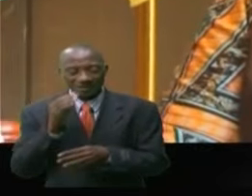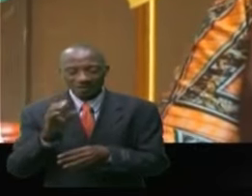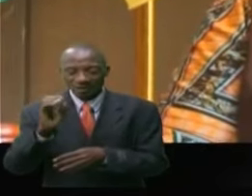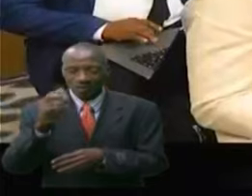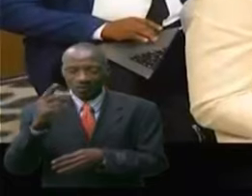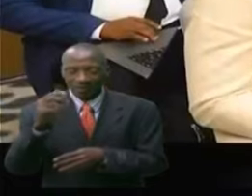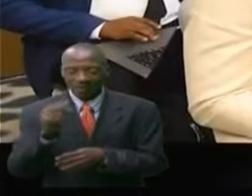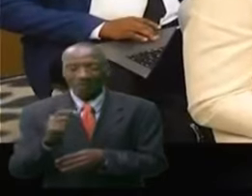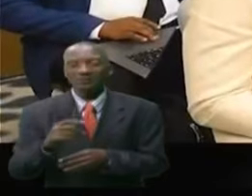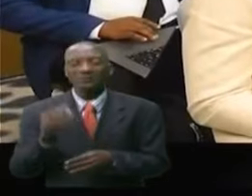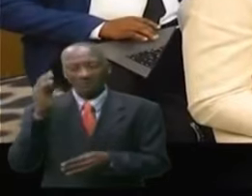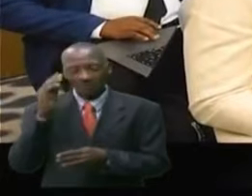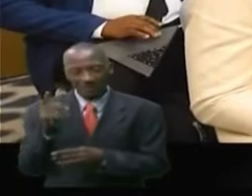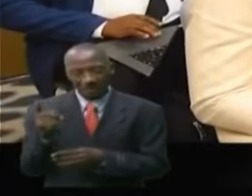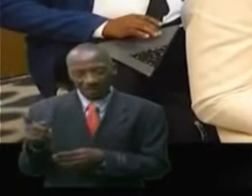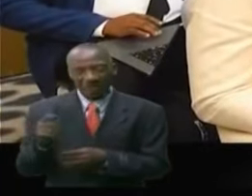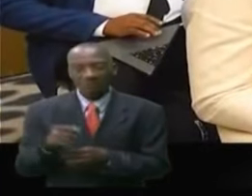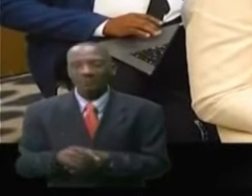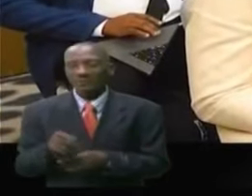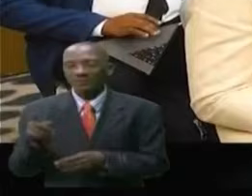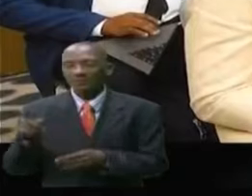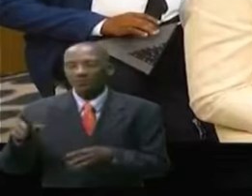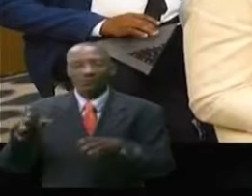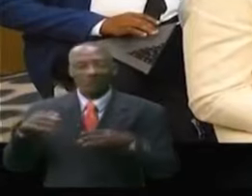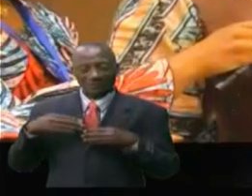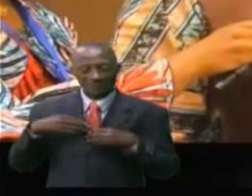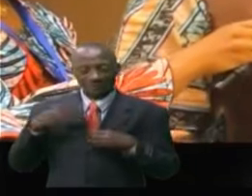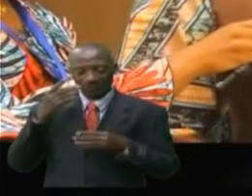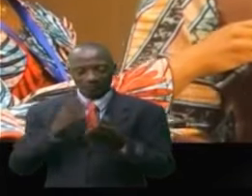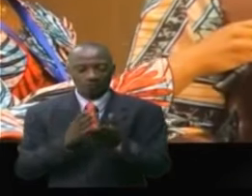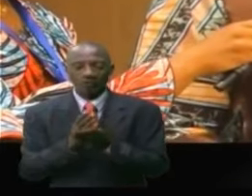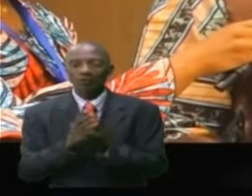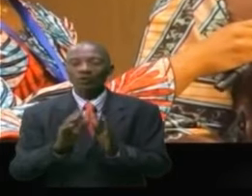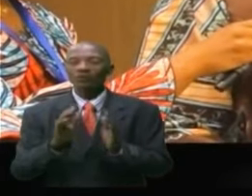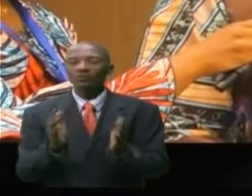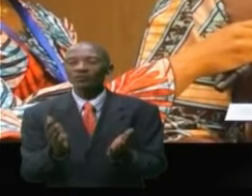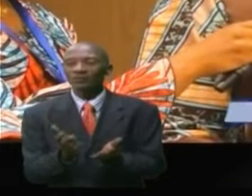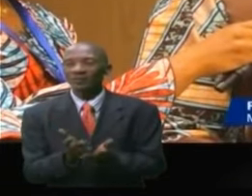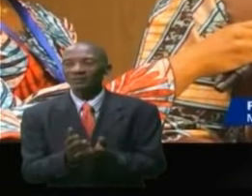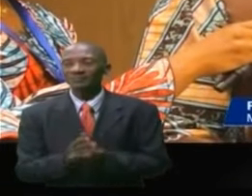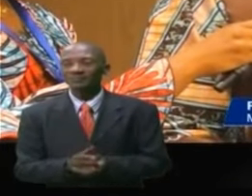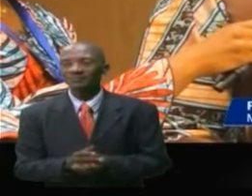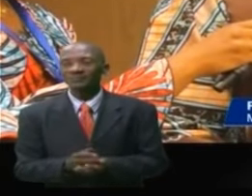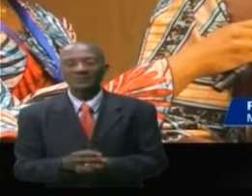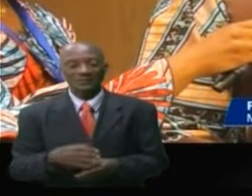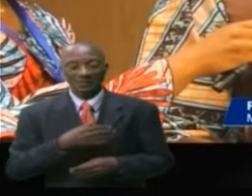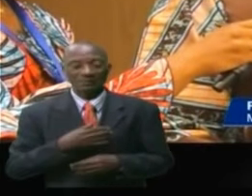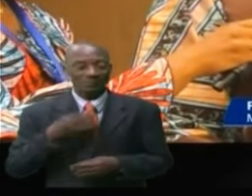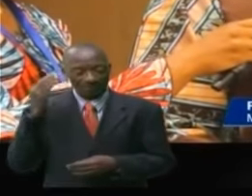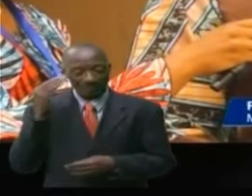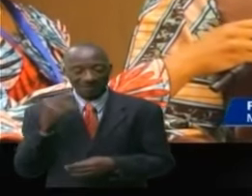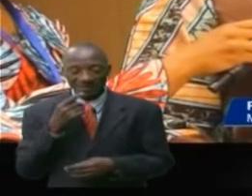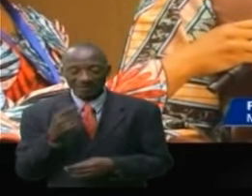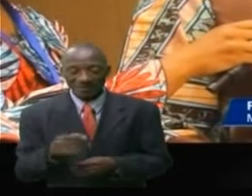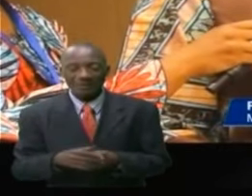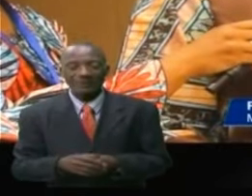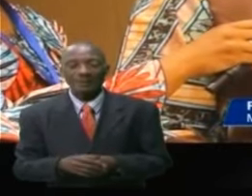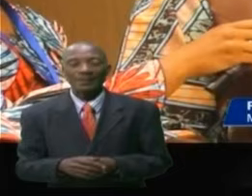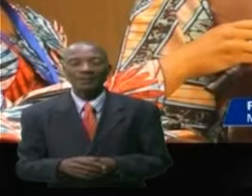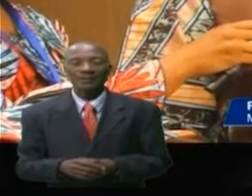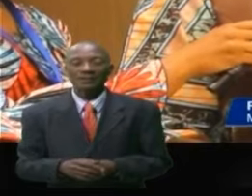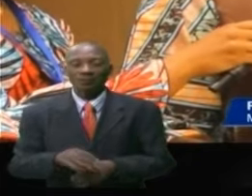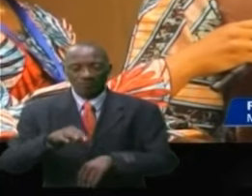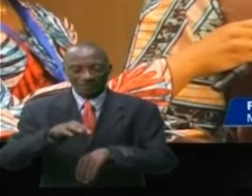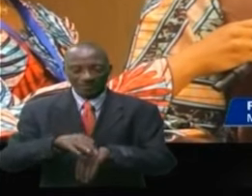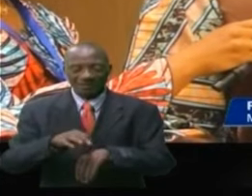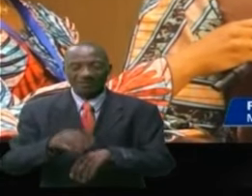Mutombo Kiese, s'est engagée au respect du droit communautaire. C'est l'opportunité pour moi de rendre un vibrant